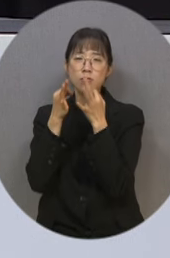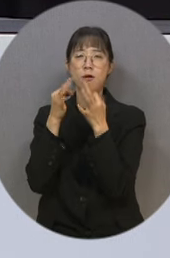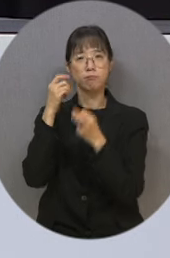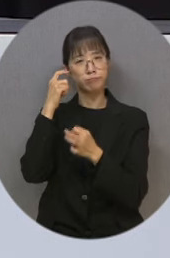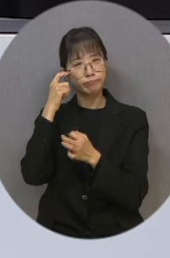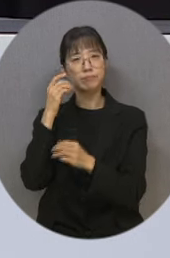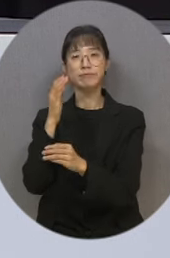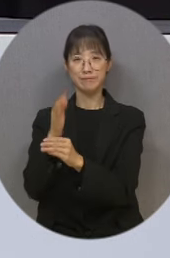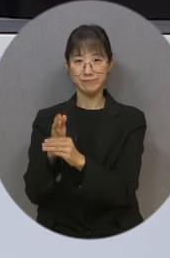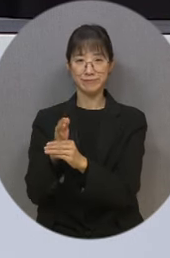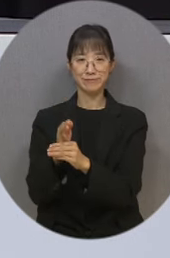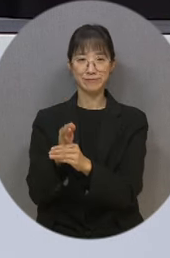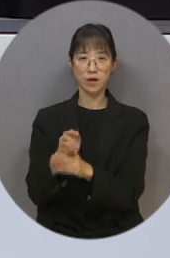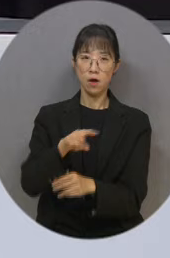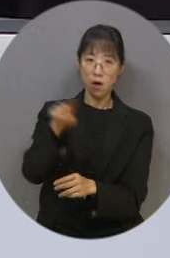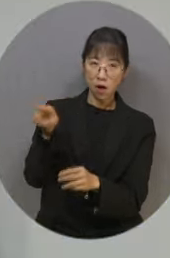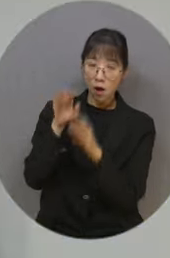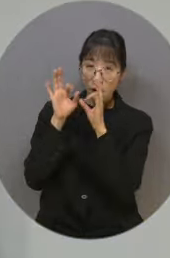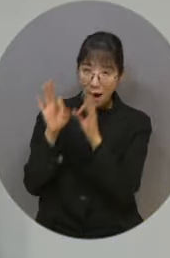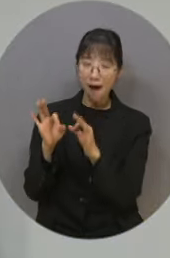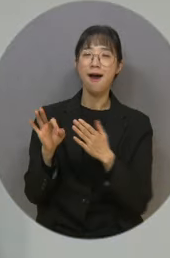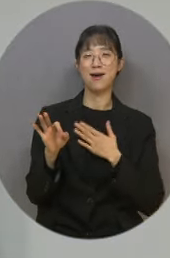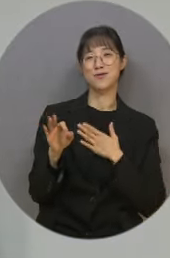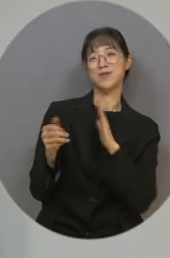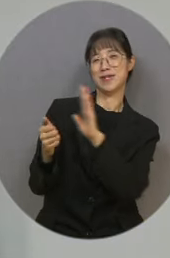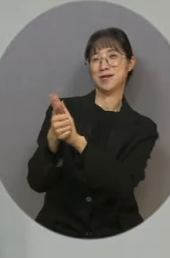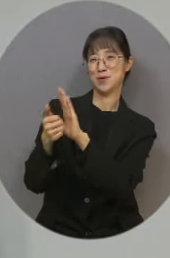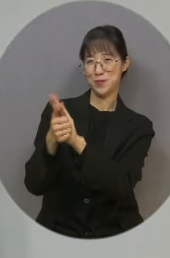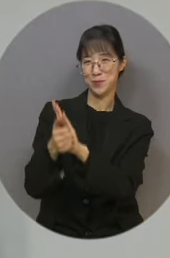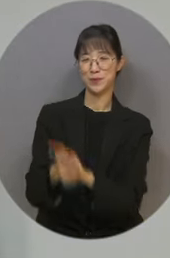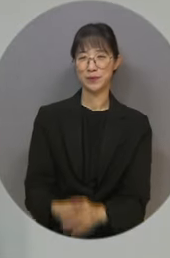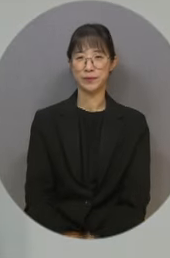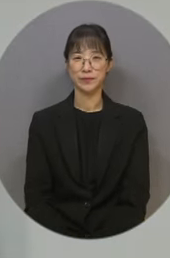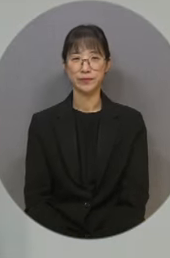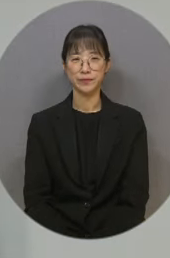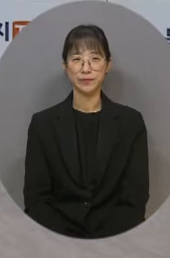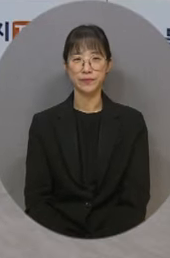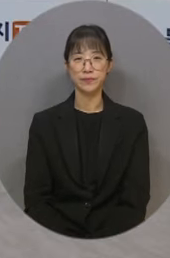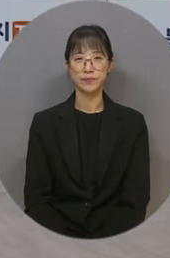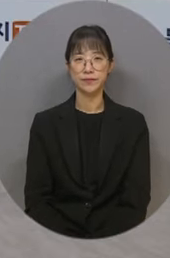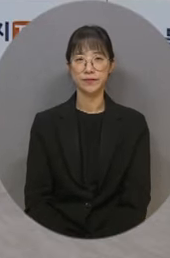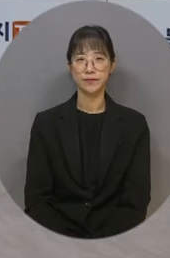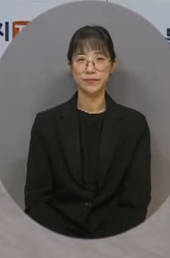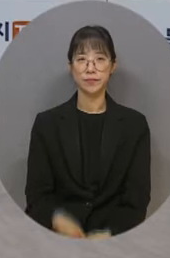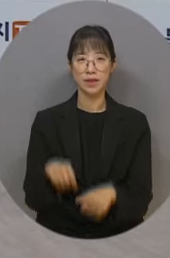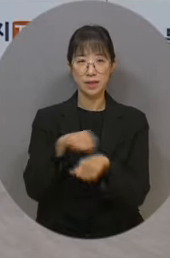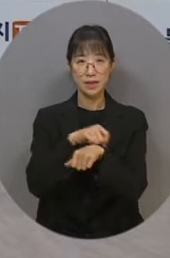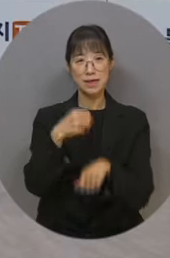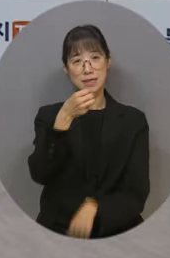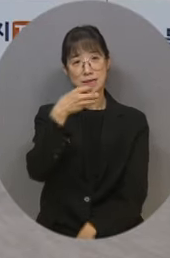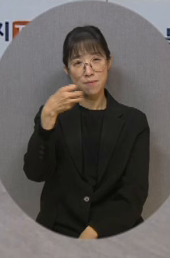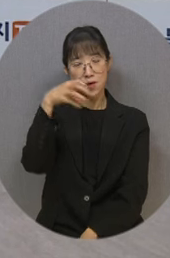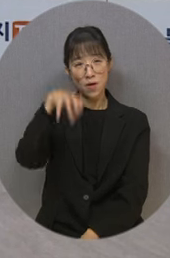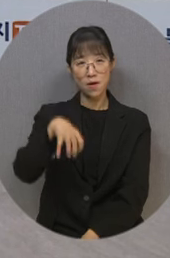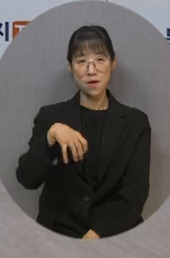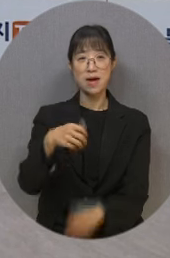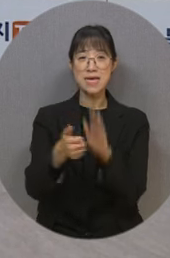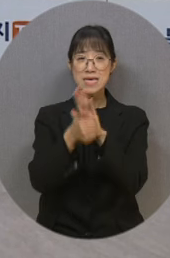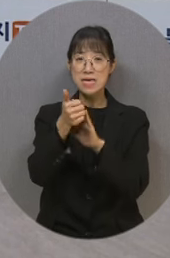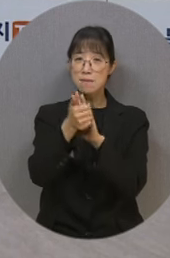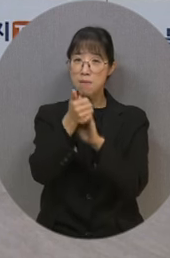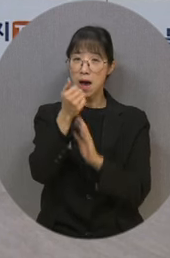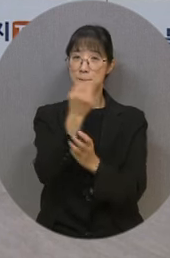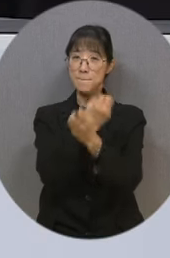고민을 하고 있더라고요 그 부분을 저희 공단에서 지원을 하고 있습니다 예 특히 삼성전자의 희망의